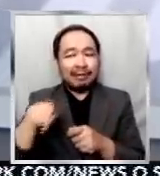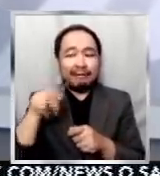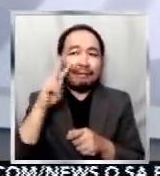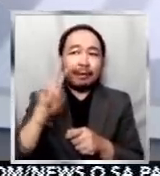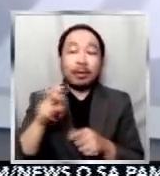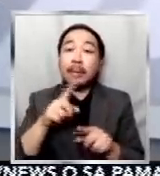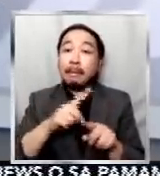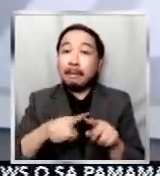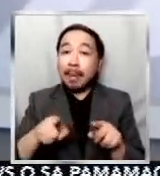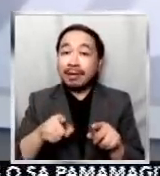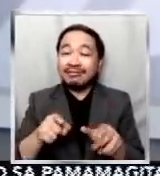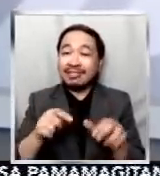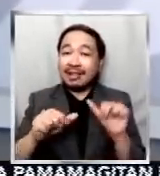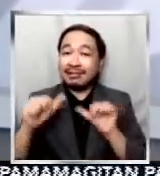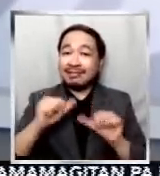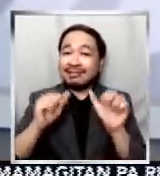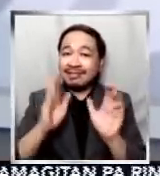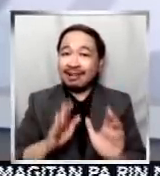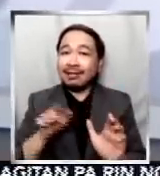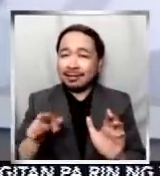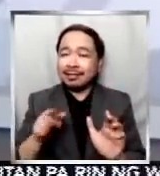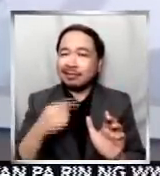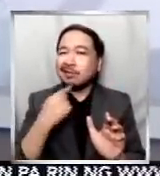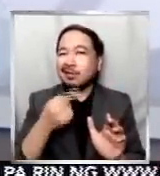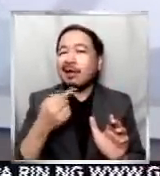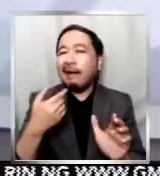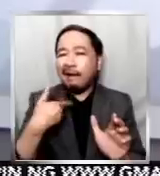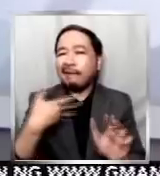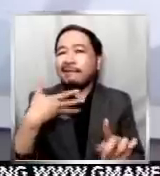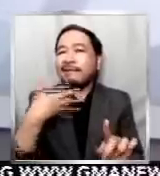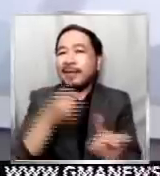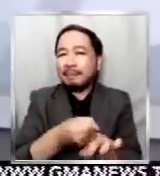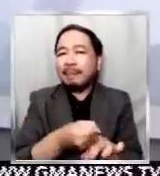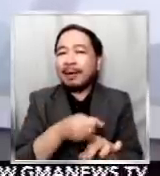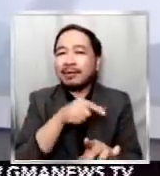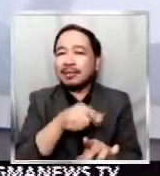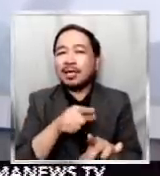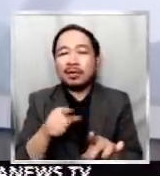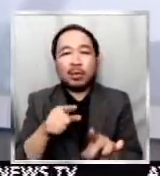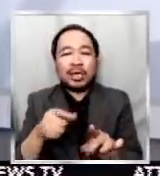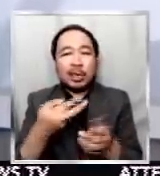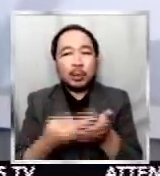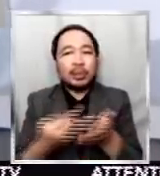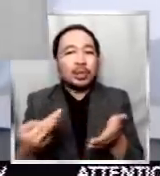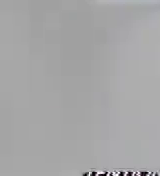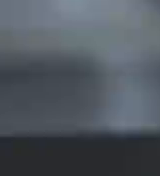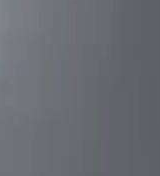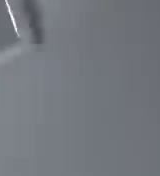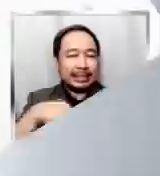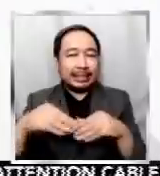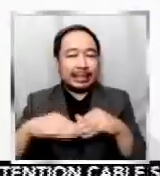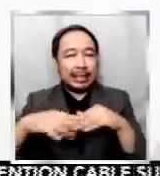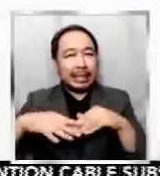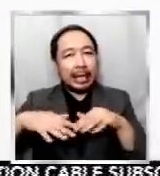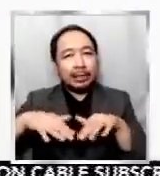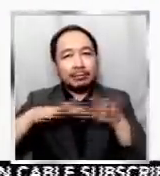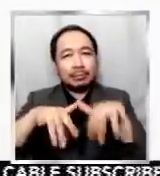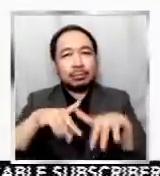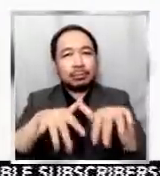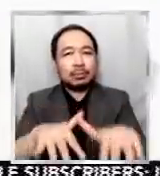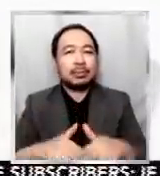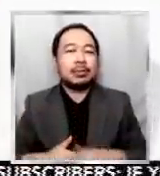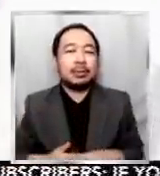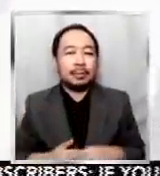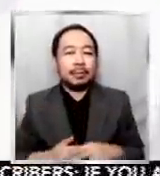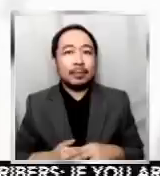may implikasyon din ito sa yamang dagat ng lugar. Yan ang tinutukan ni Dano Tingkungko. Sobrang laking